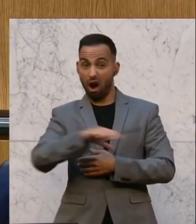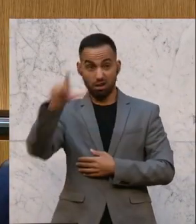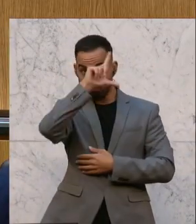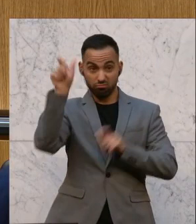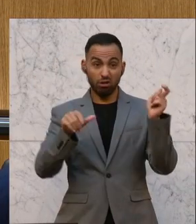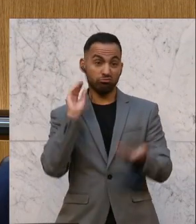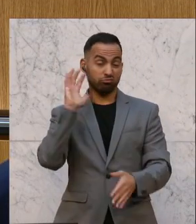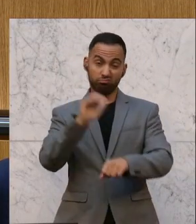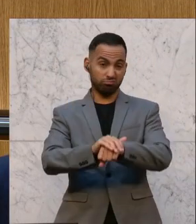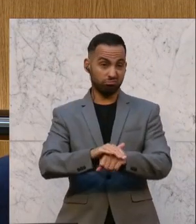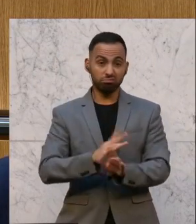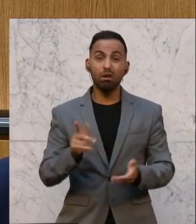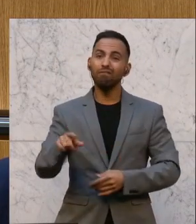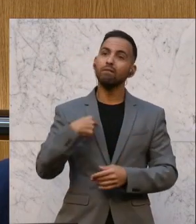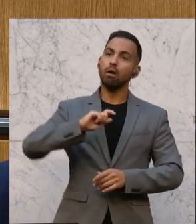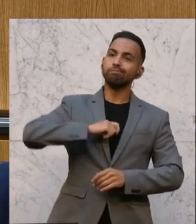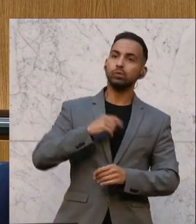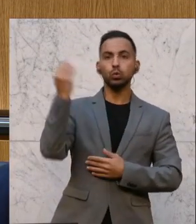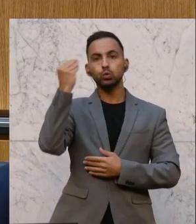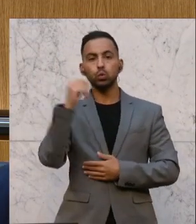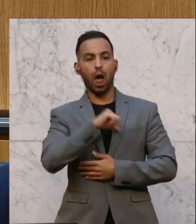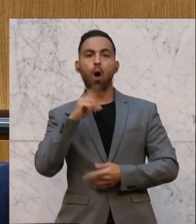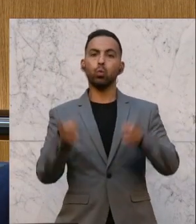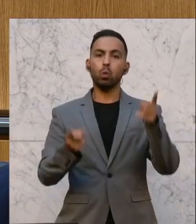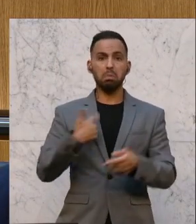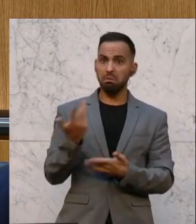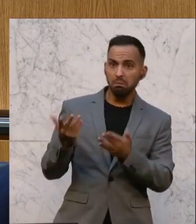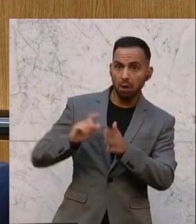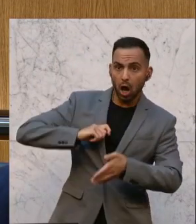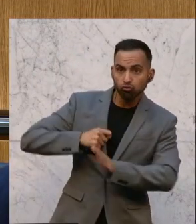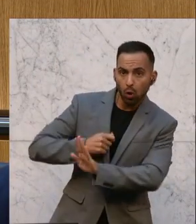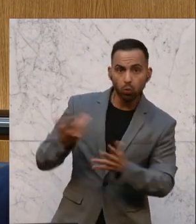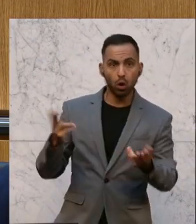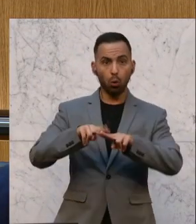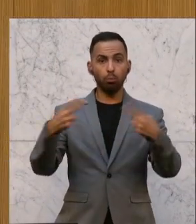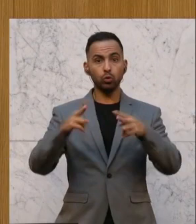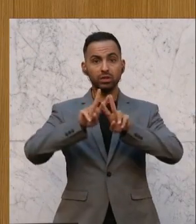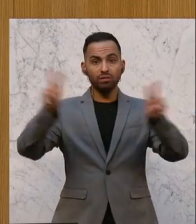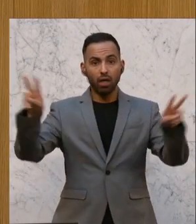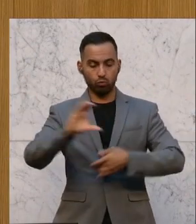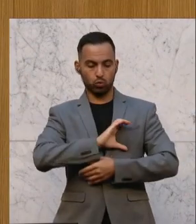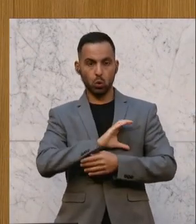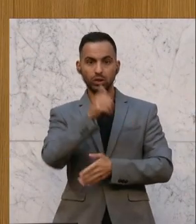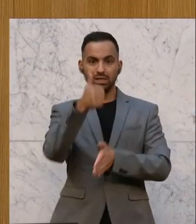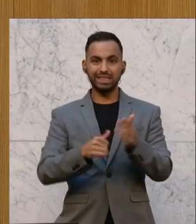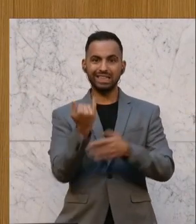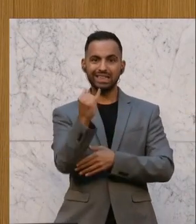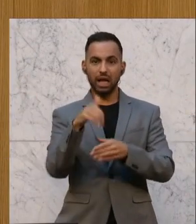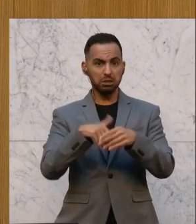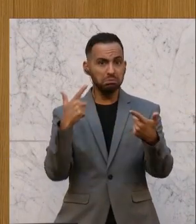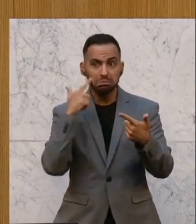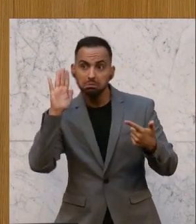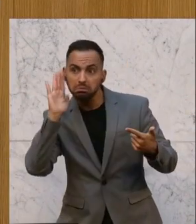Von Ihnen hat man keine Ahnung, wie Sie stehen zur Schulautonomie, zu einem bundesweiten Chancenindex, zu im Schulsystem